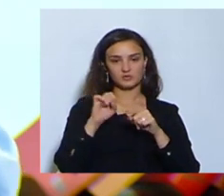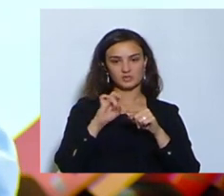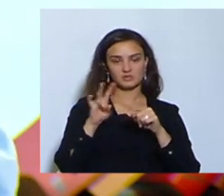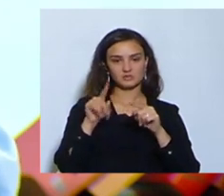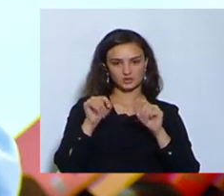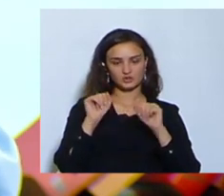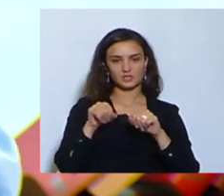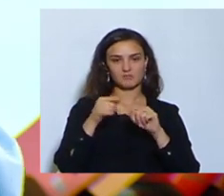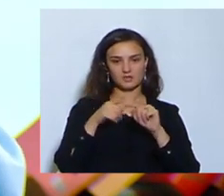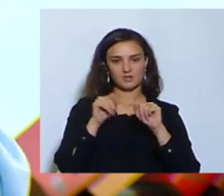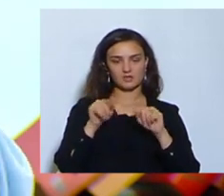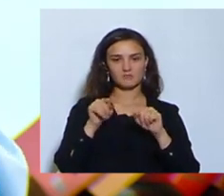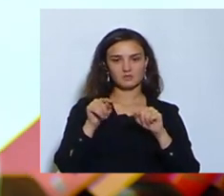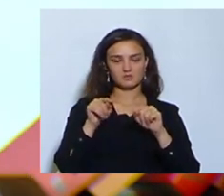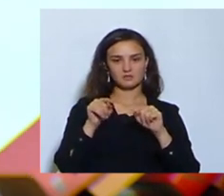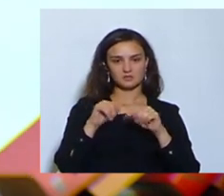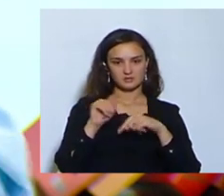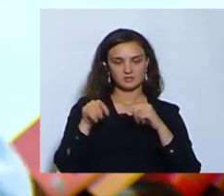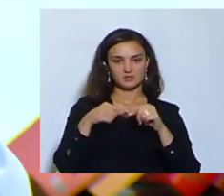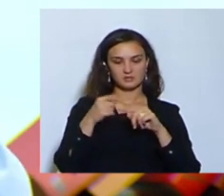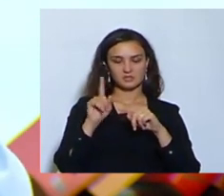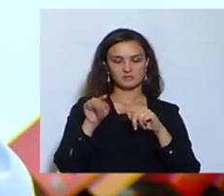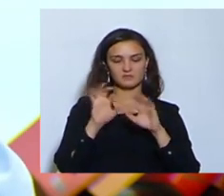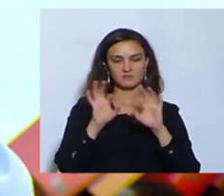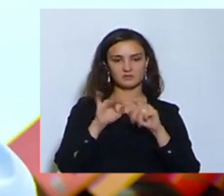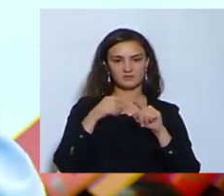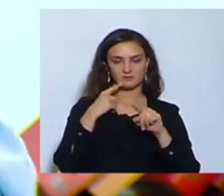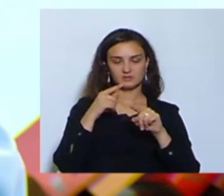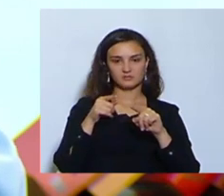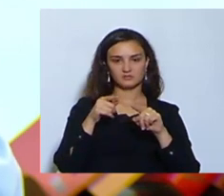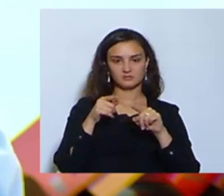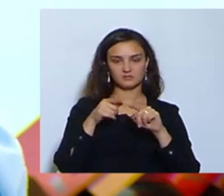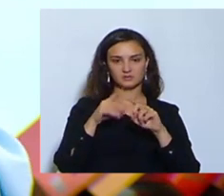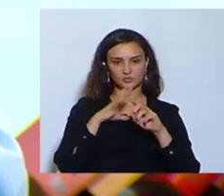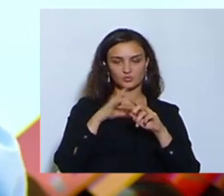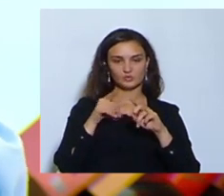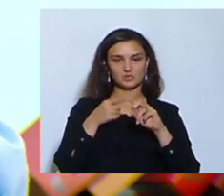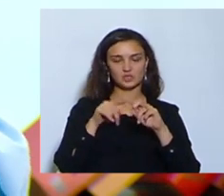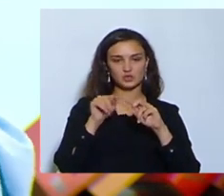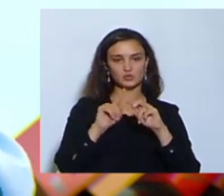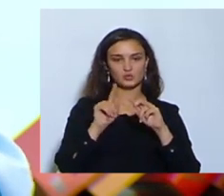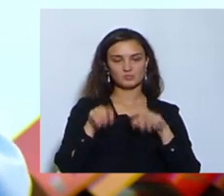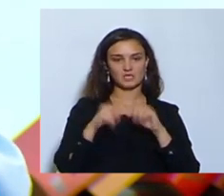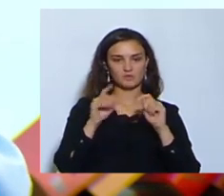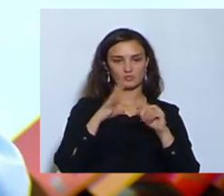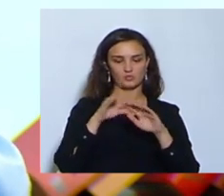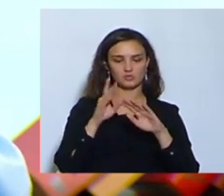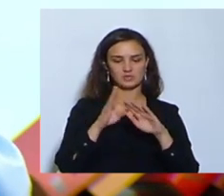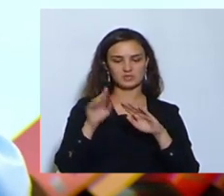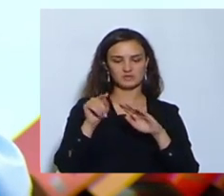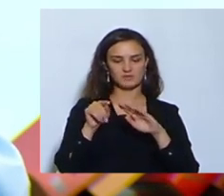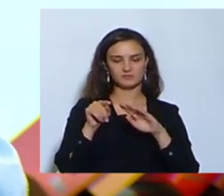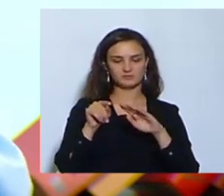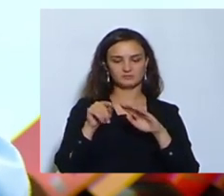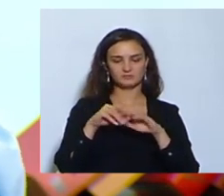დასრულებში შეიძლება აი ამ წყვილის მიღმა, გარდა იმისა, რა თქვენ ძალიან თქვა, იყოს ის, რომ დარღვეული იყო ქცევის